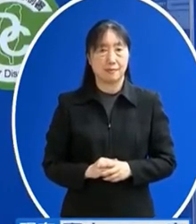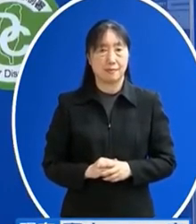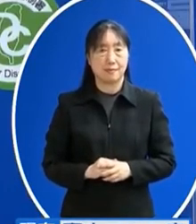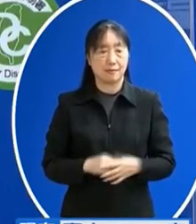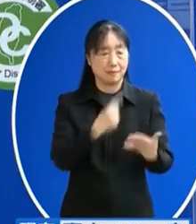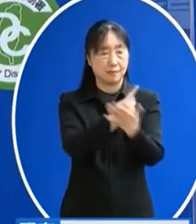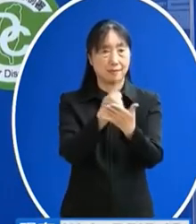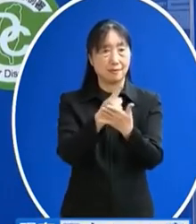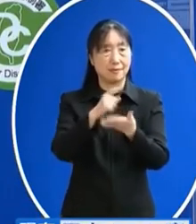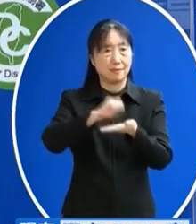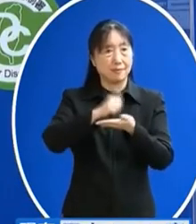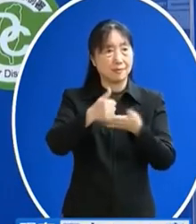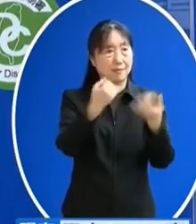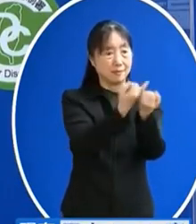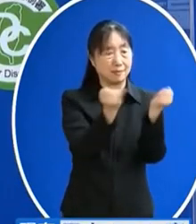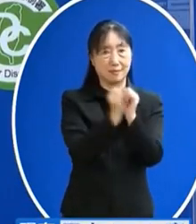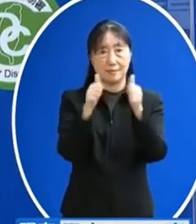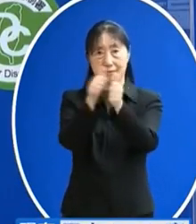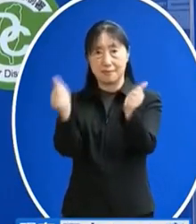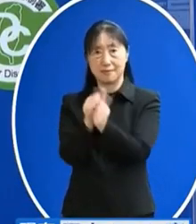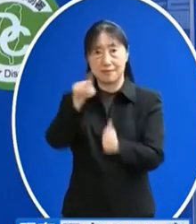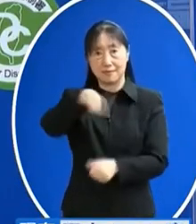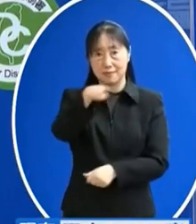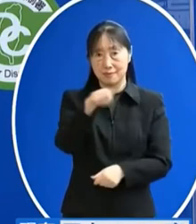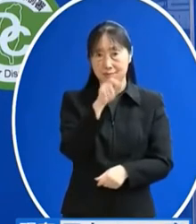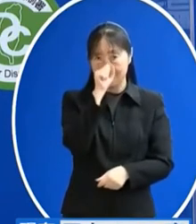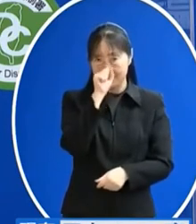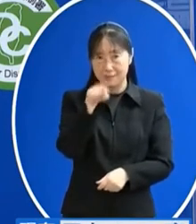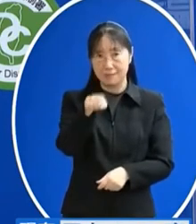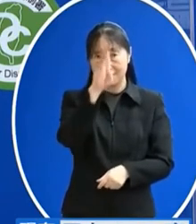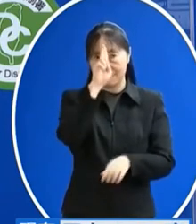各位记者女士先生，大家好，大家午安哈。